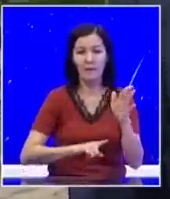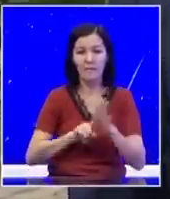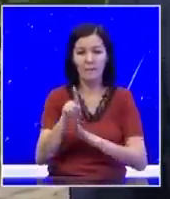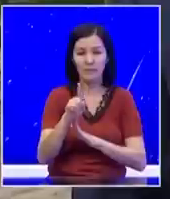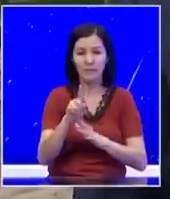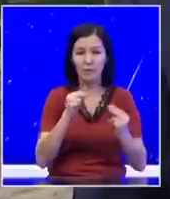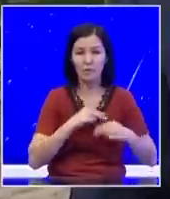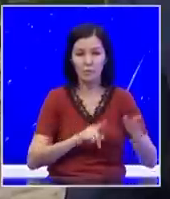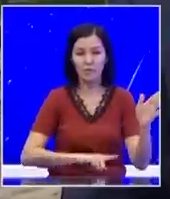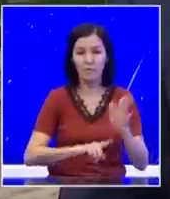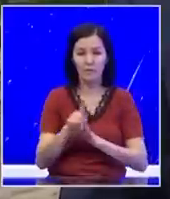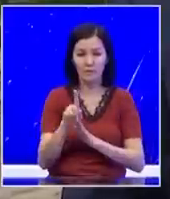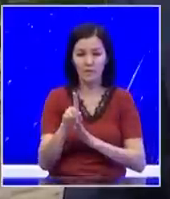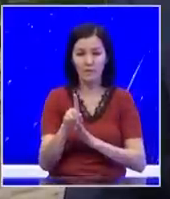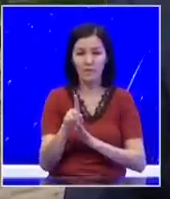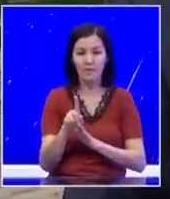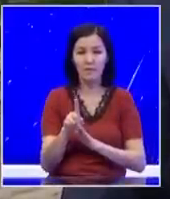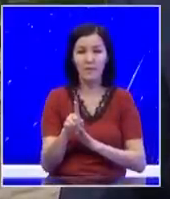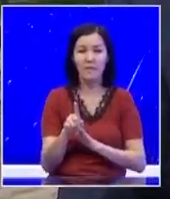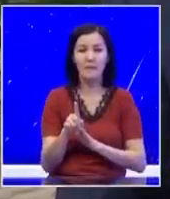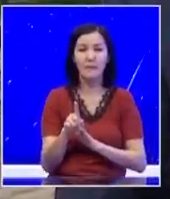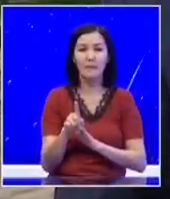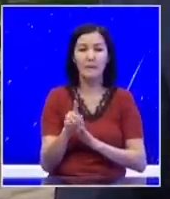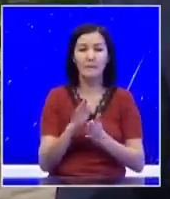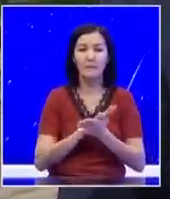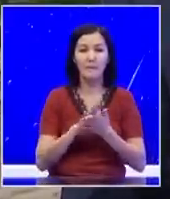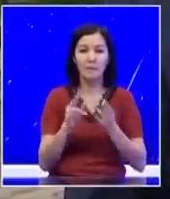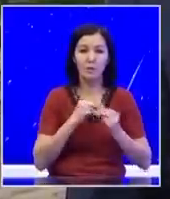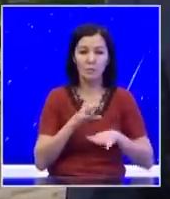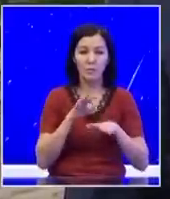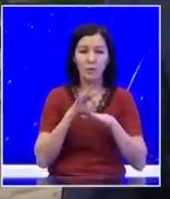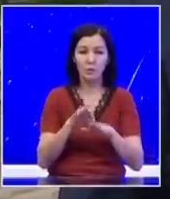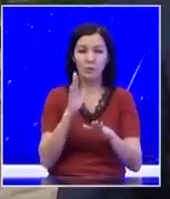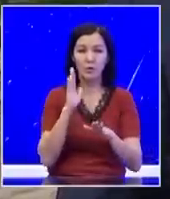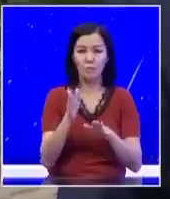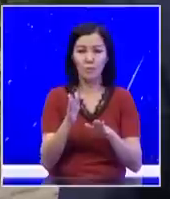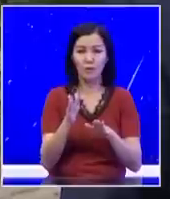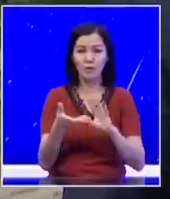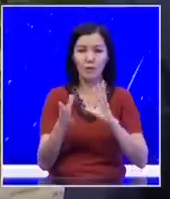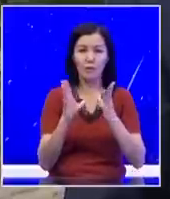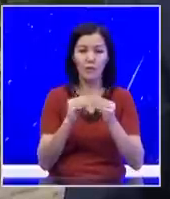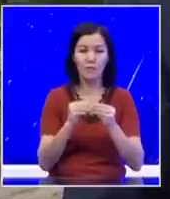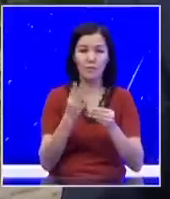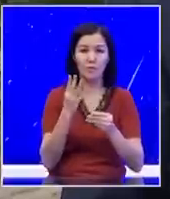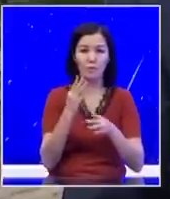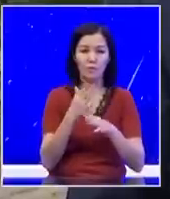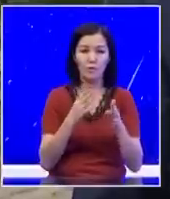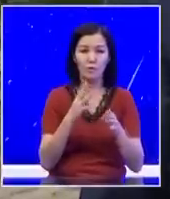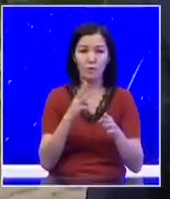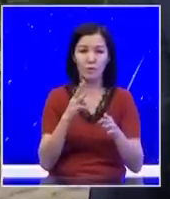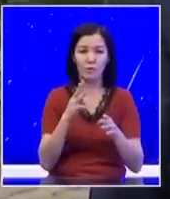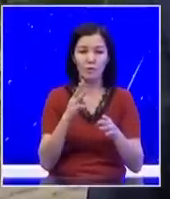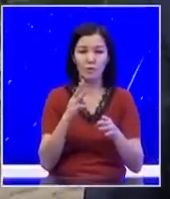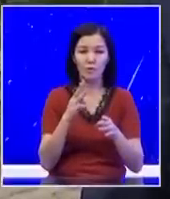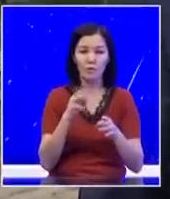қоса геопортал арқылы анықталатын нүктелерде тазалық жұмыстары жүргізілетін болады. жалпы сомасы 4,5 миллион теңге. Енді